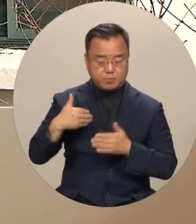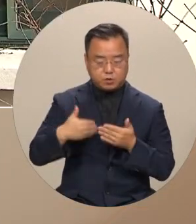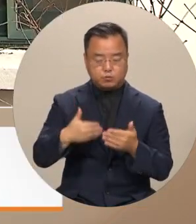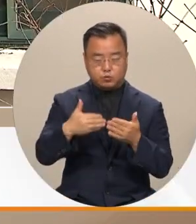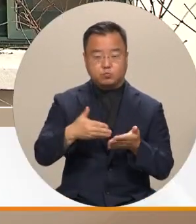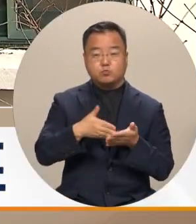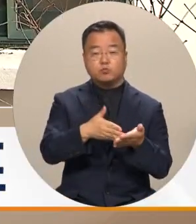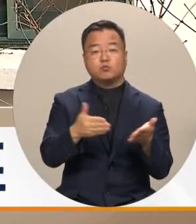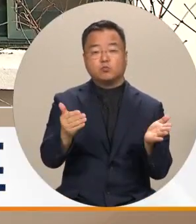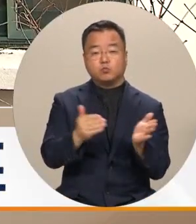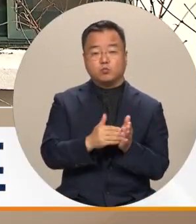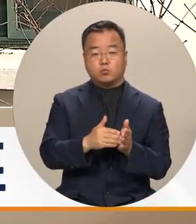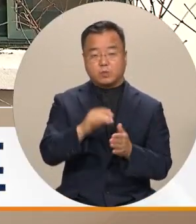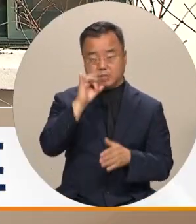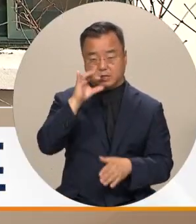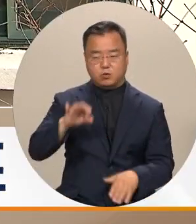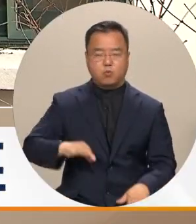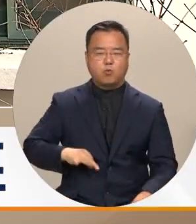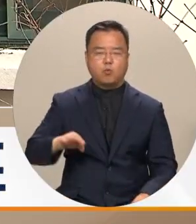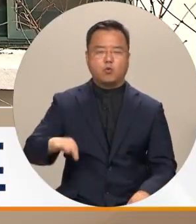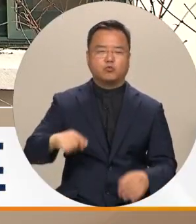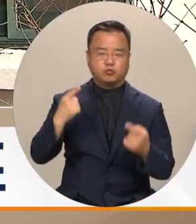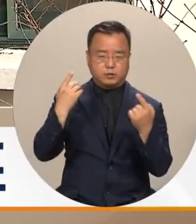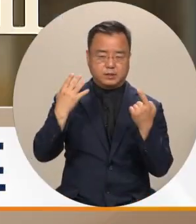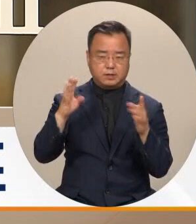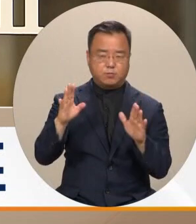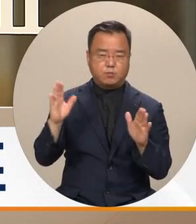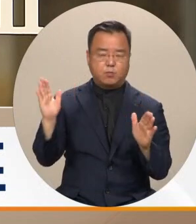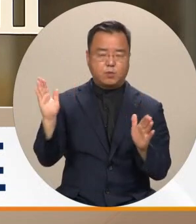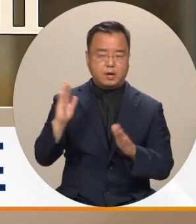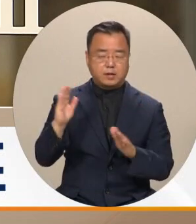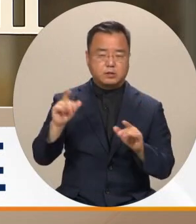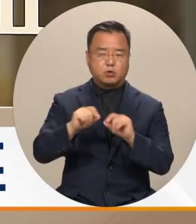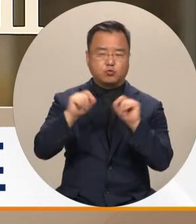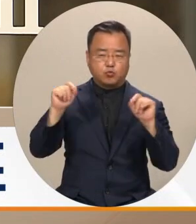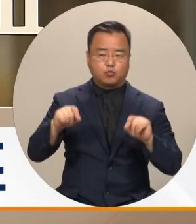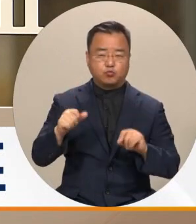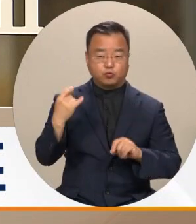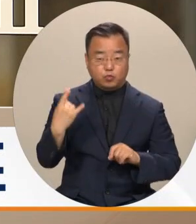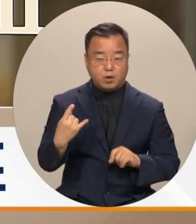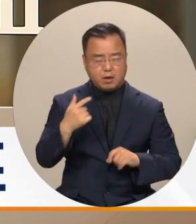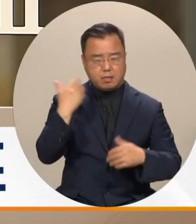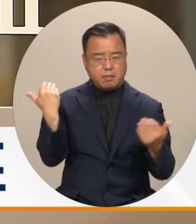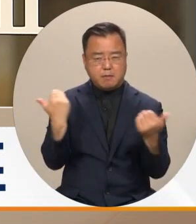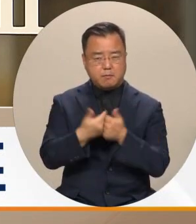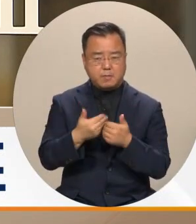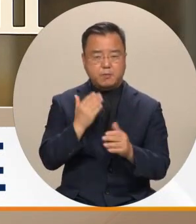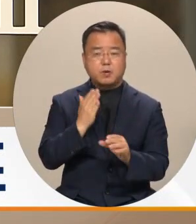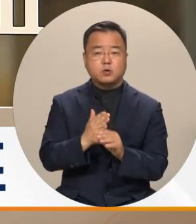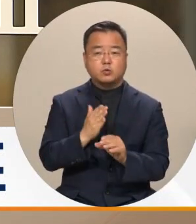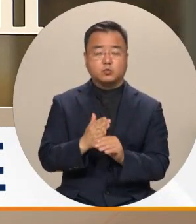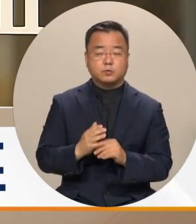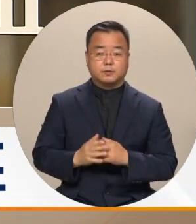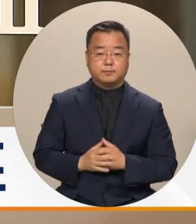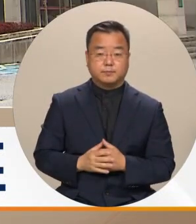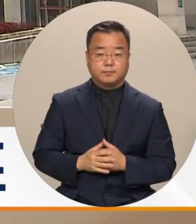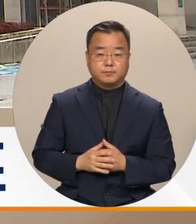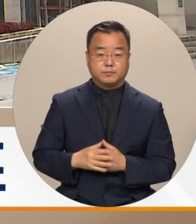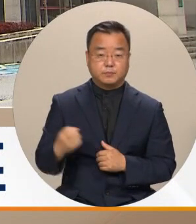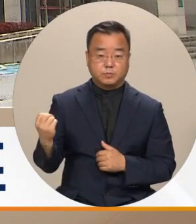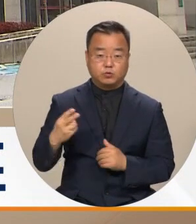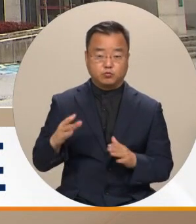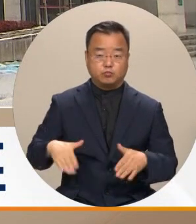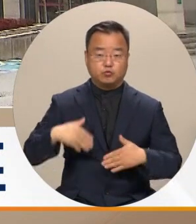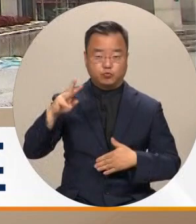상황인데 강릉원주대 총동창회가 의견 수름이 부족했던 건 아니냐 이렇게 하면서 반발하고 있는 상황이고요 또 춘천